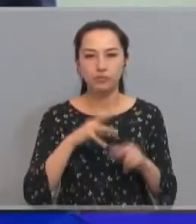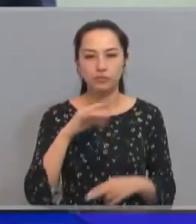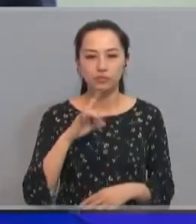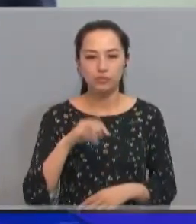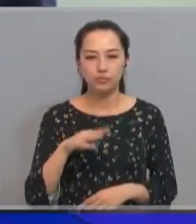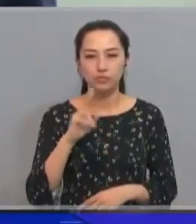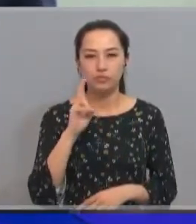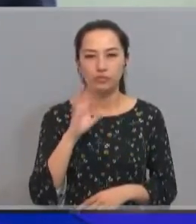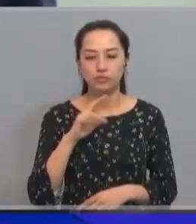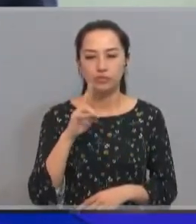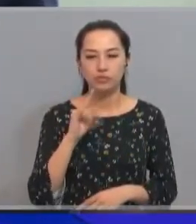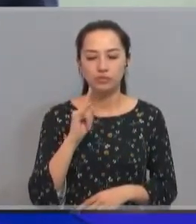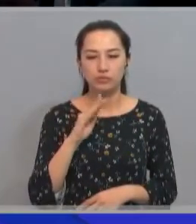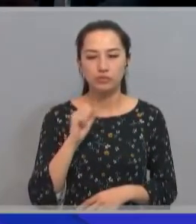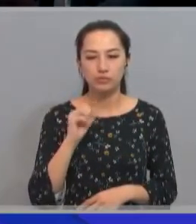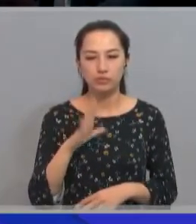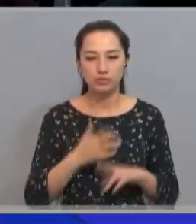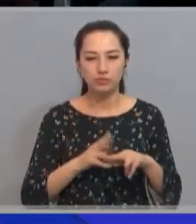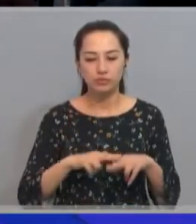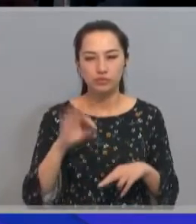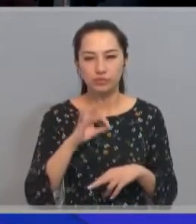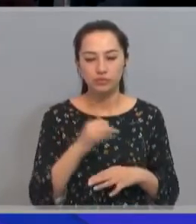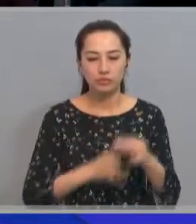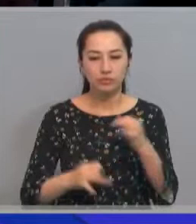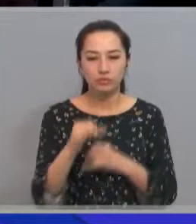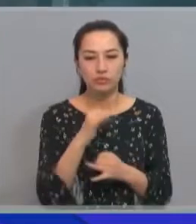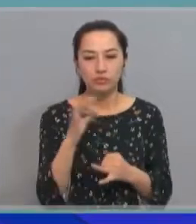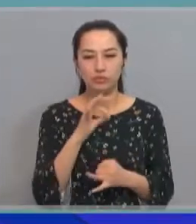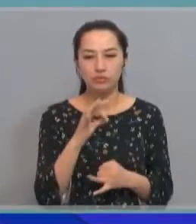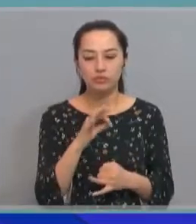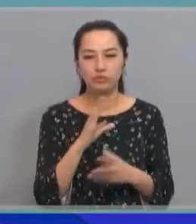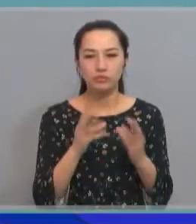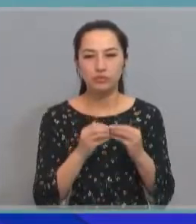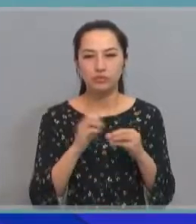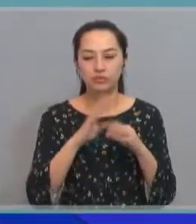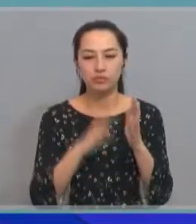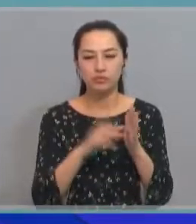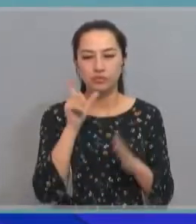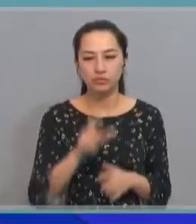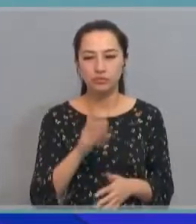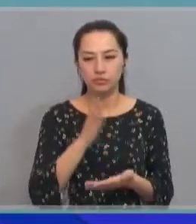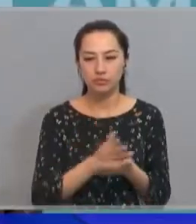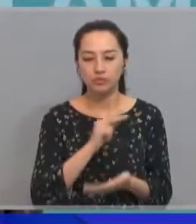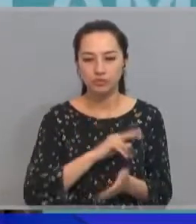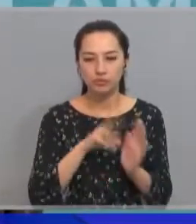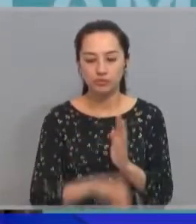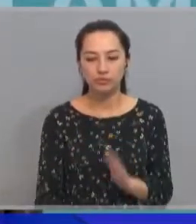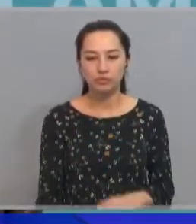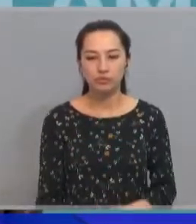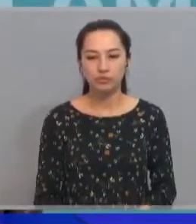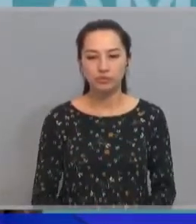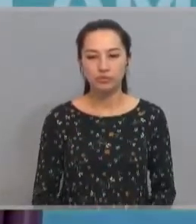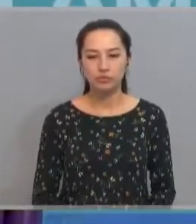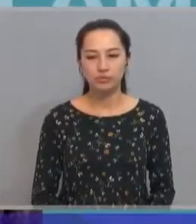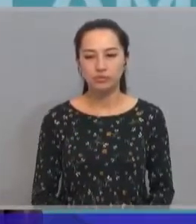Жолдыходжаев кеңеске төрағалық ететін болады. Ал алқалы кеңес құрамында ұзын ырғасы 19 азамат бар. Жаңа қоғамдық кеңестің